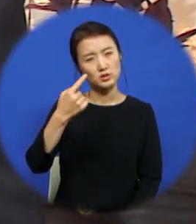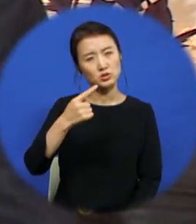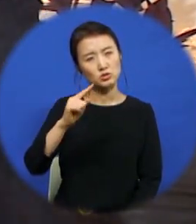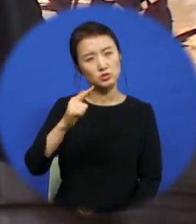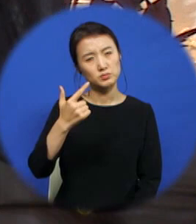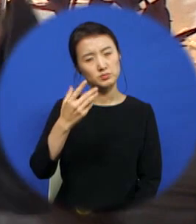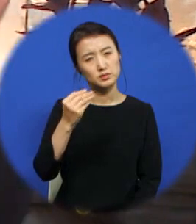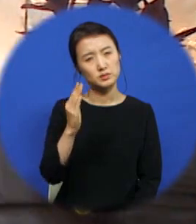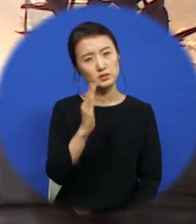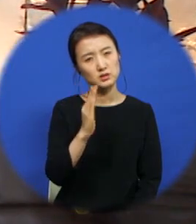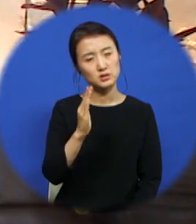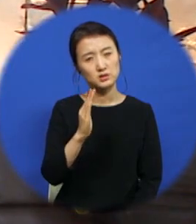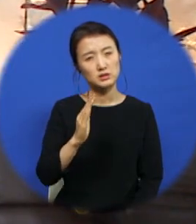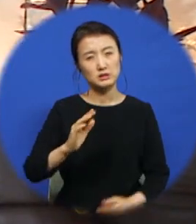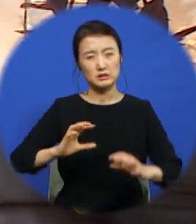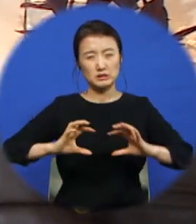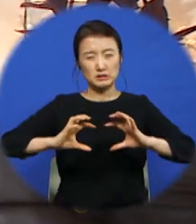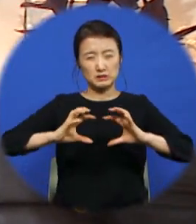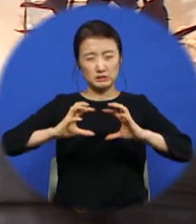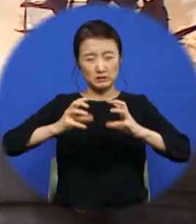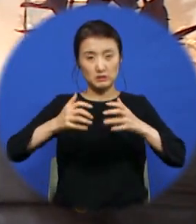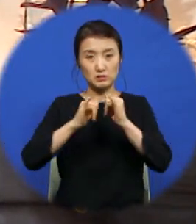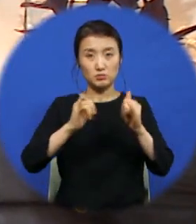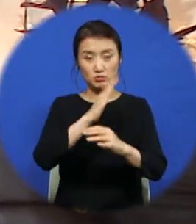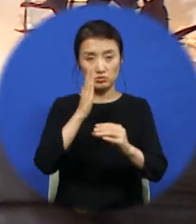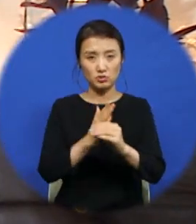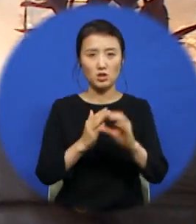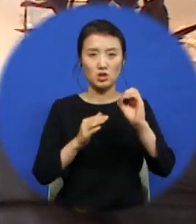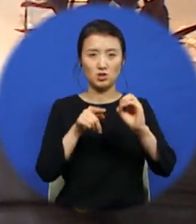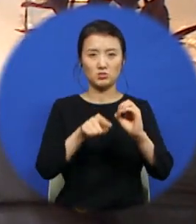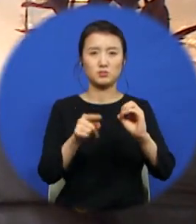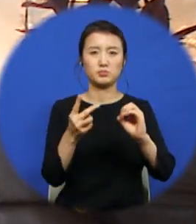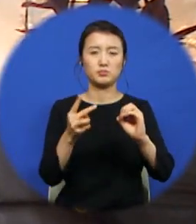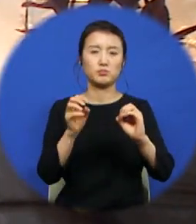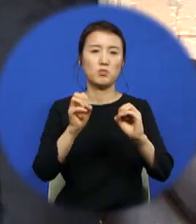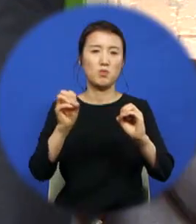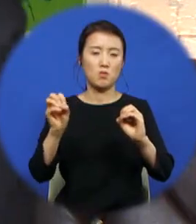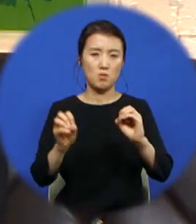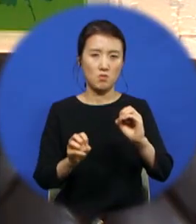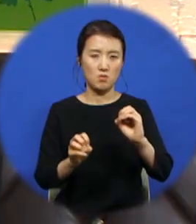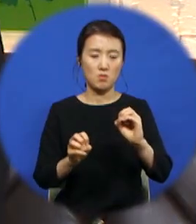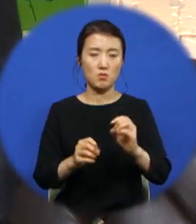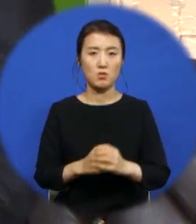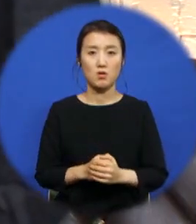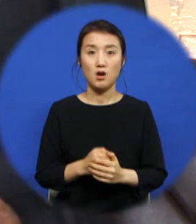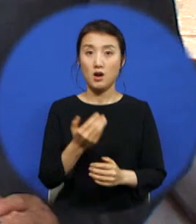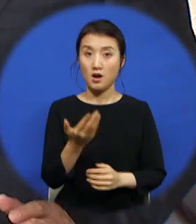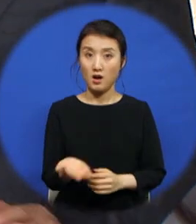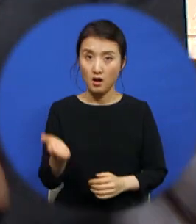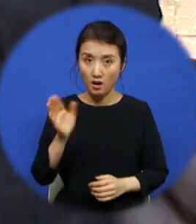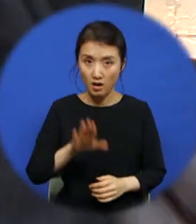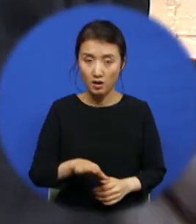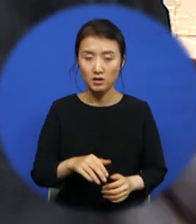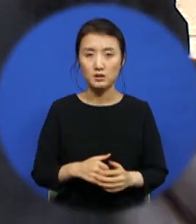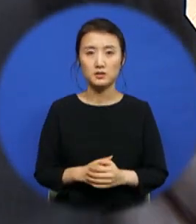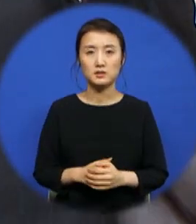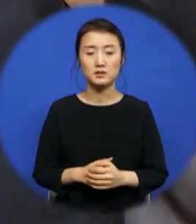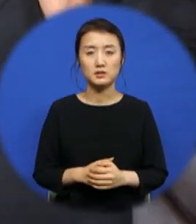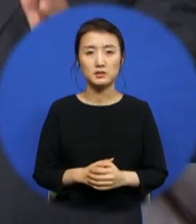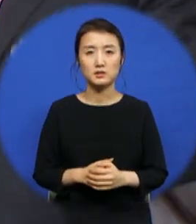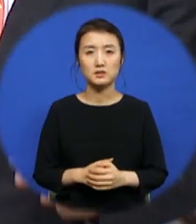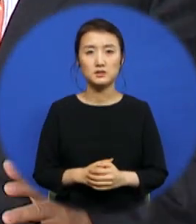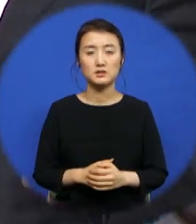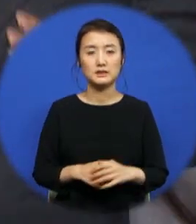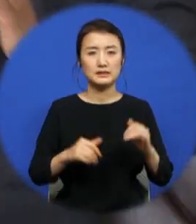전 세계 인구의 0.2% 입니다 그러나 이 사람들의 이뮤 역사의